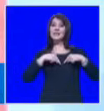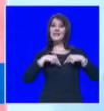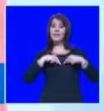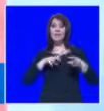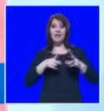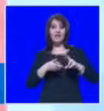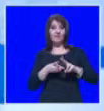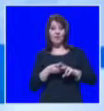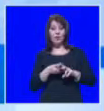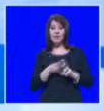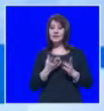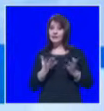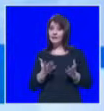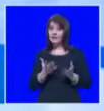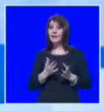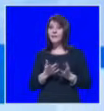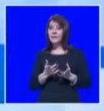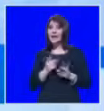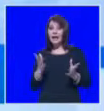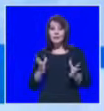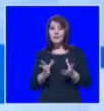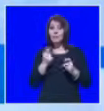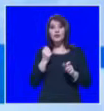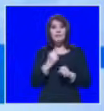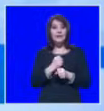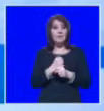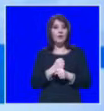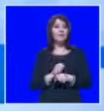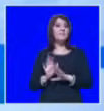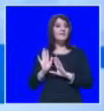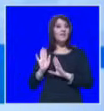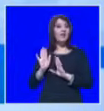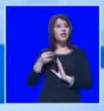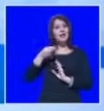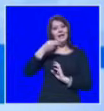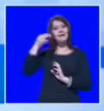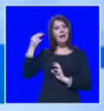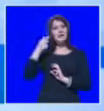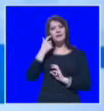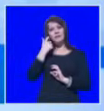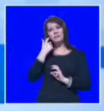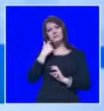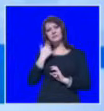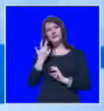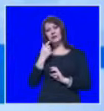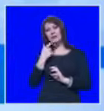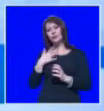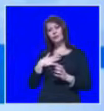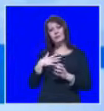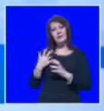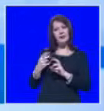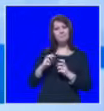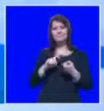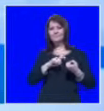въпрос на време. Реформата на службите е вашата поредна тема, с която се сблъсквате с президента. Вие